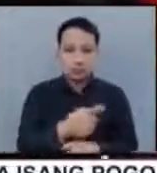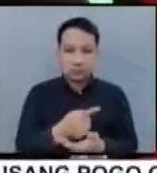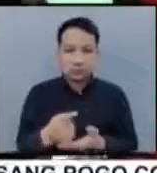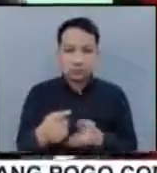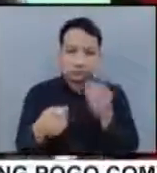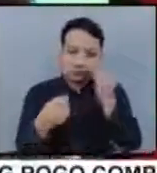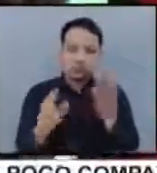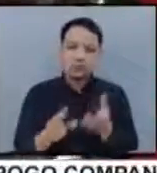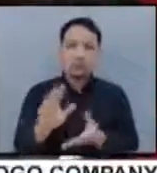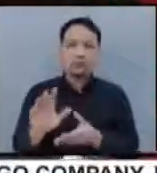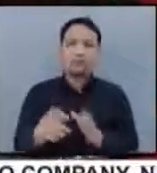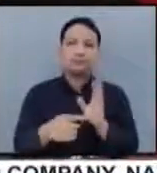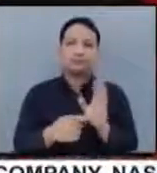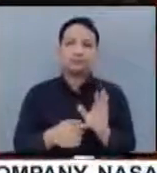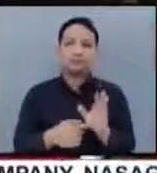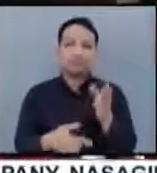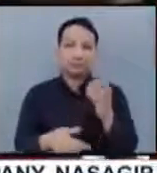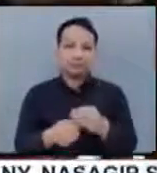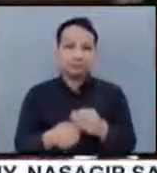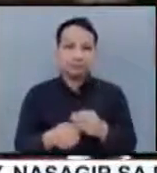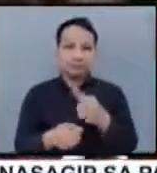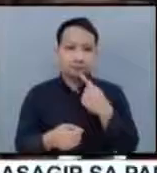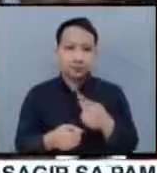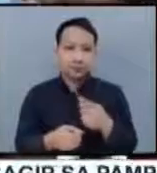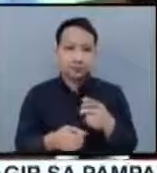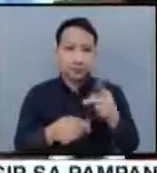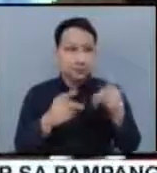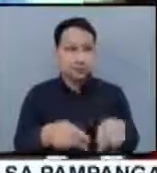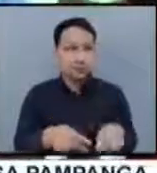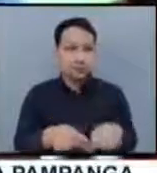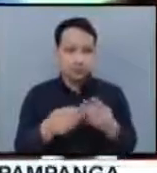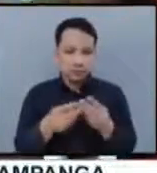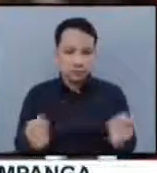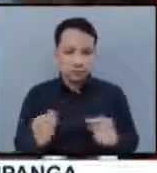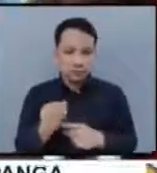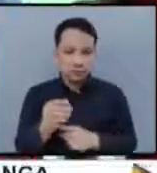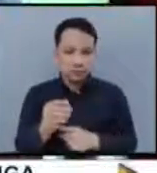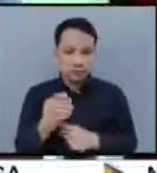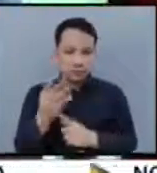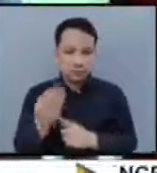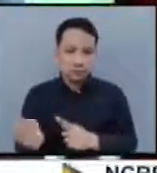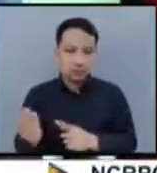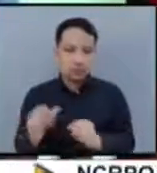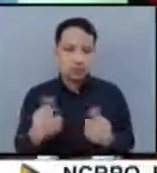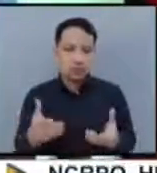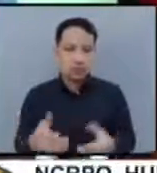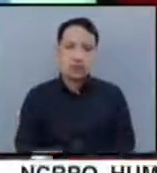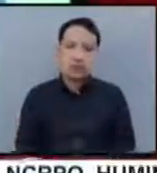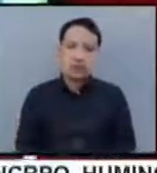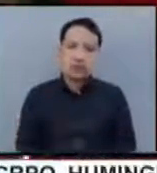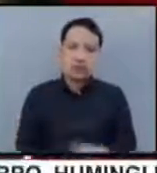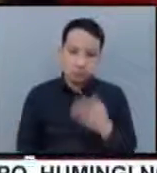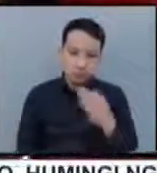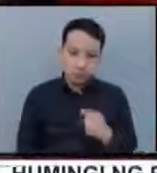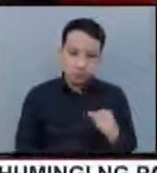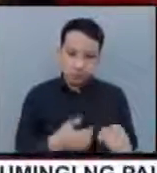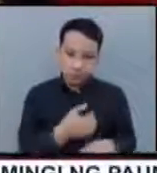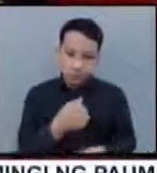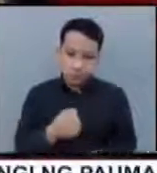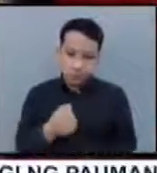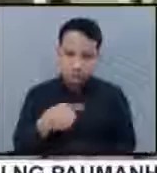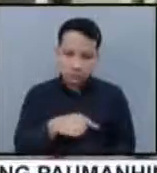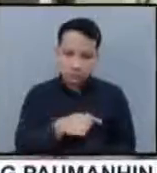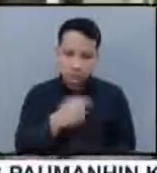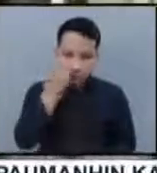ka sa madaming masyadong tao, tapos nauubusan kami sa ng stock na wala na. Makukuha mo yung gusto mong makuha pagka